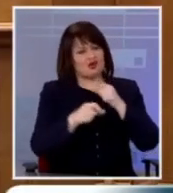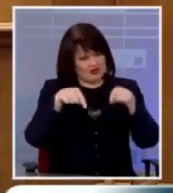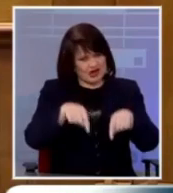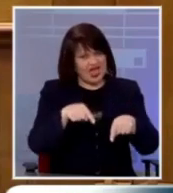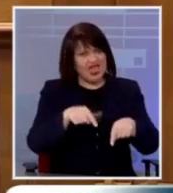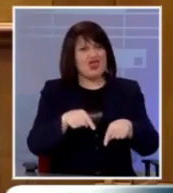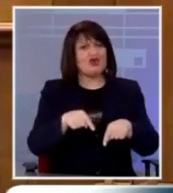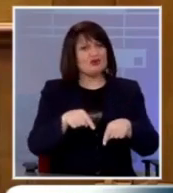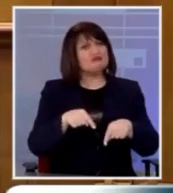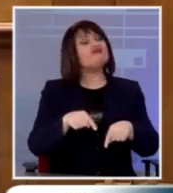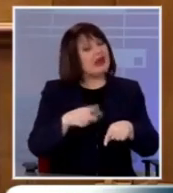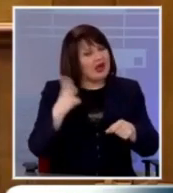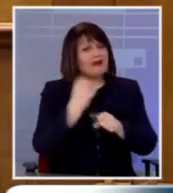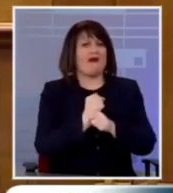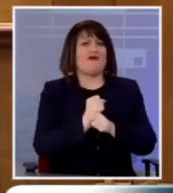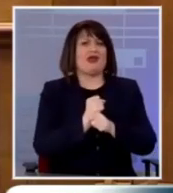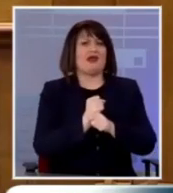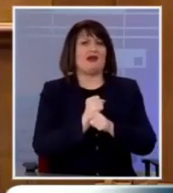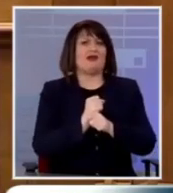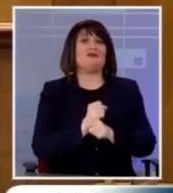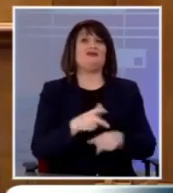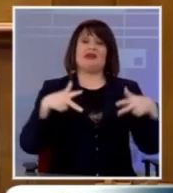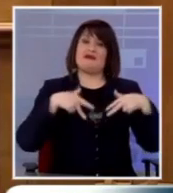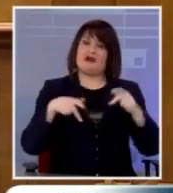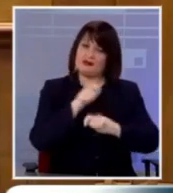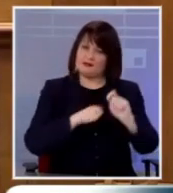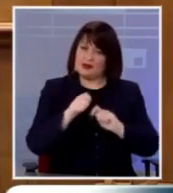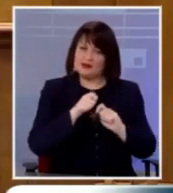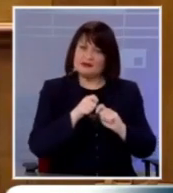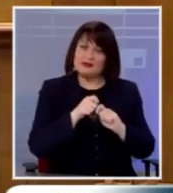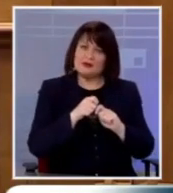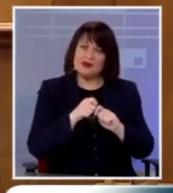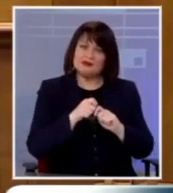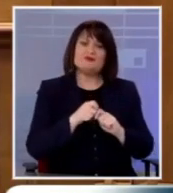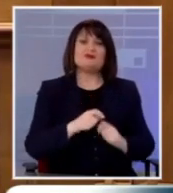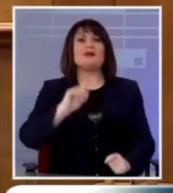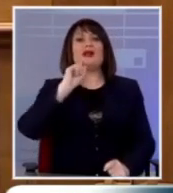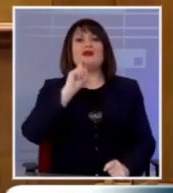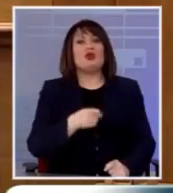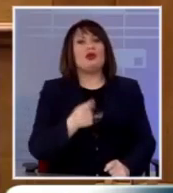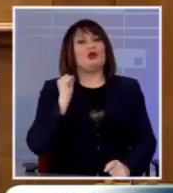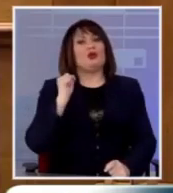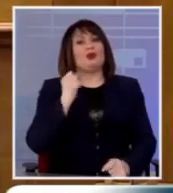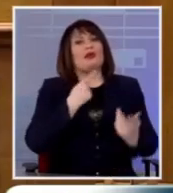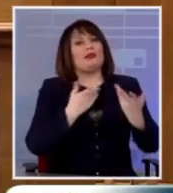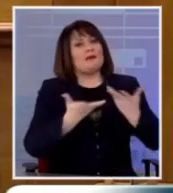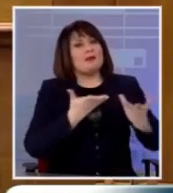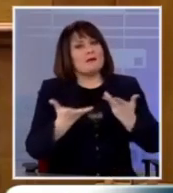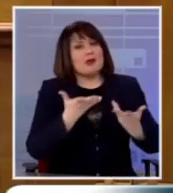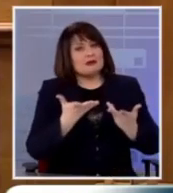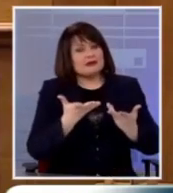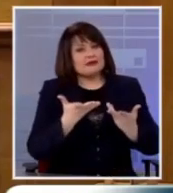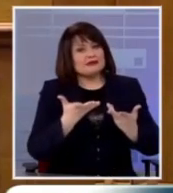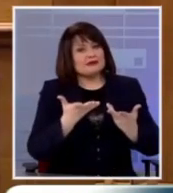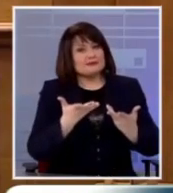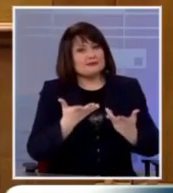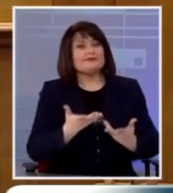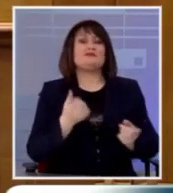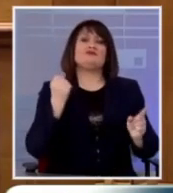το κοινοβούλιο, και αυτή η κυβέρνηση πήρε αυτή την εντολή για ισχυρή διαπραγμάτευση, για